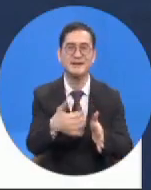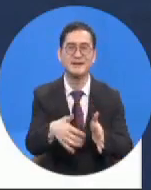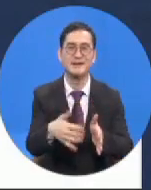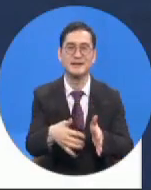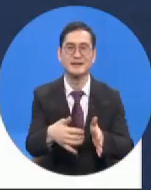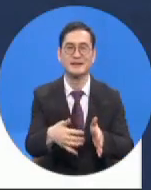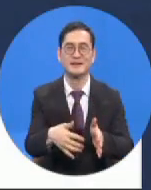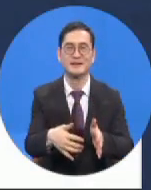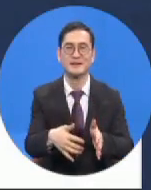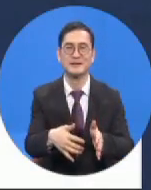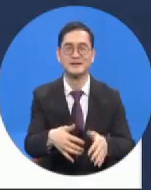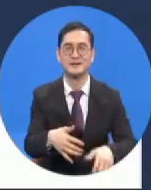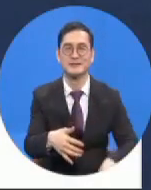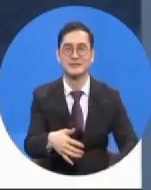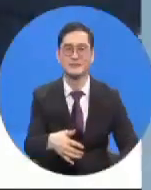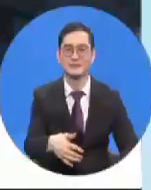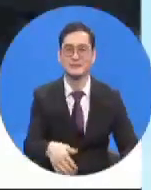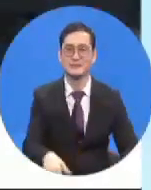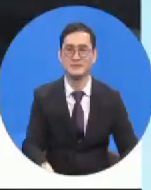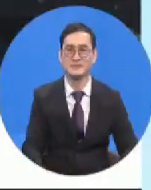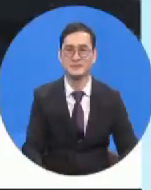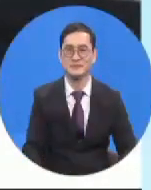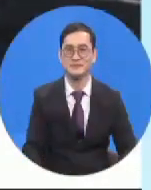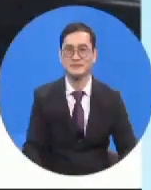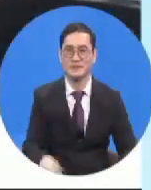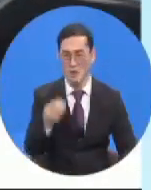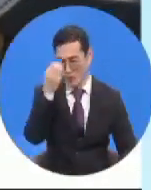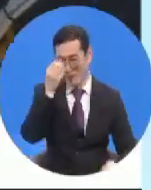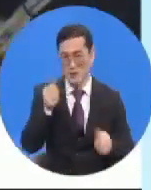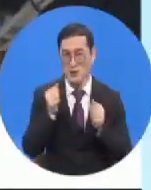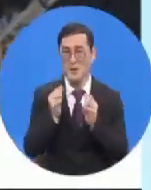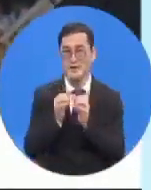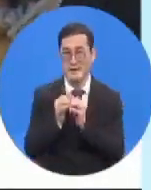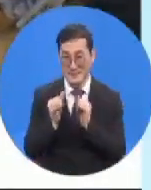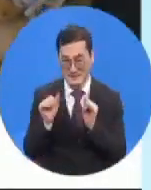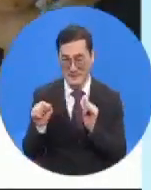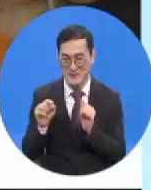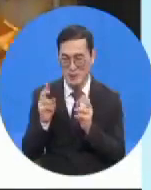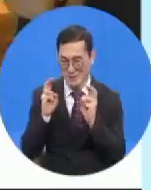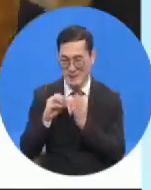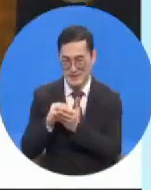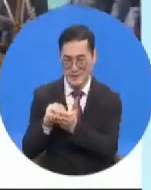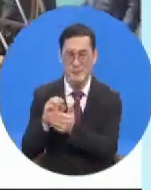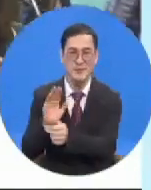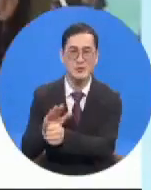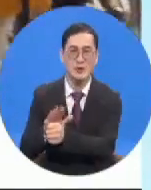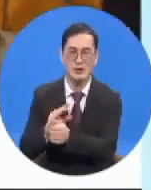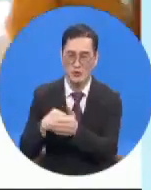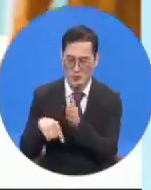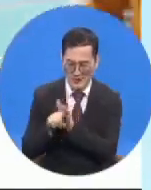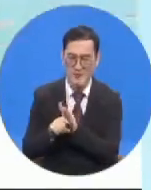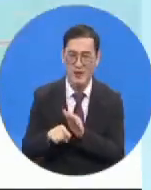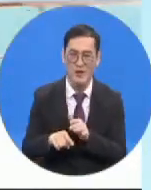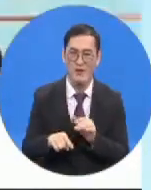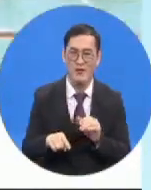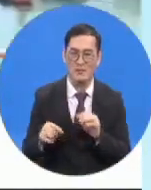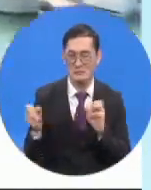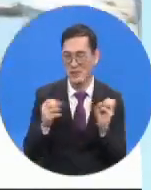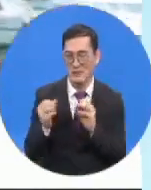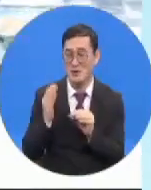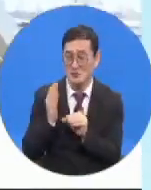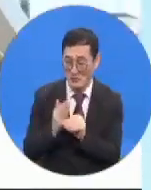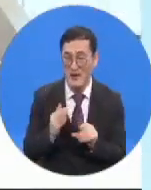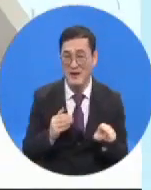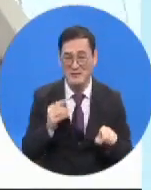아마 이제 고졸 취업 지원 업무 협약식에서 고졸 취업 지원에 대한 이제 얘기를 나누다 보니 아이디어 차원에서 얘기를 한 것 같고 네.